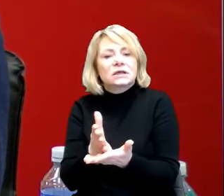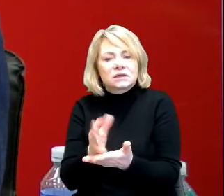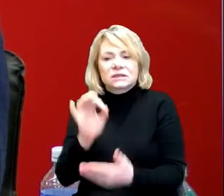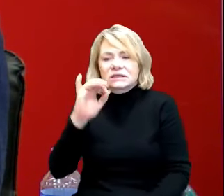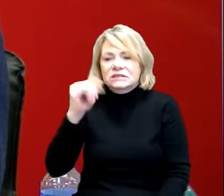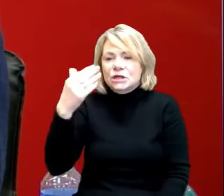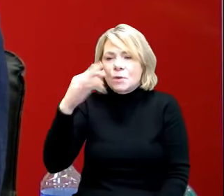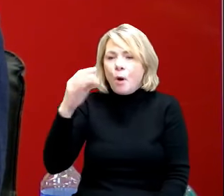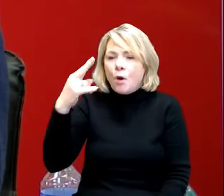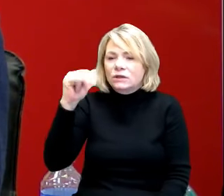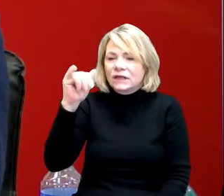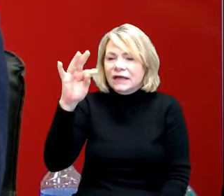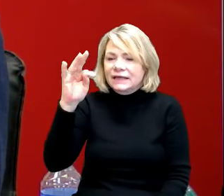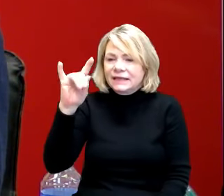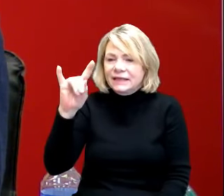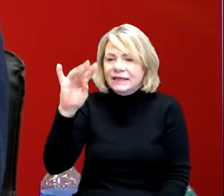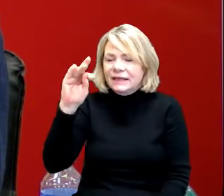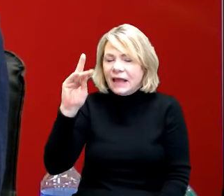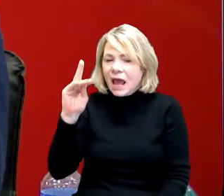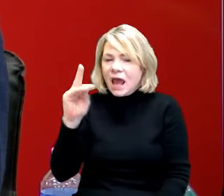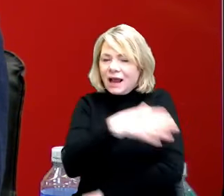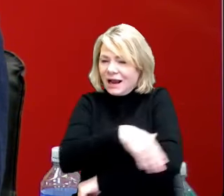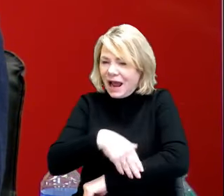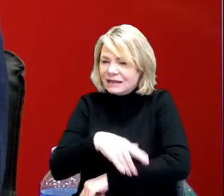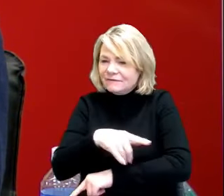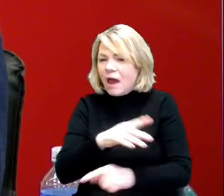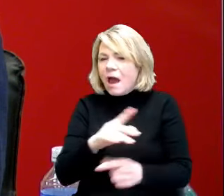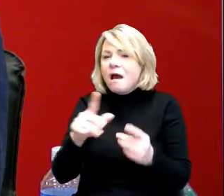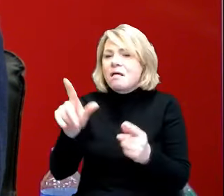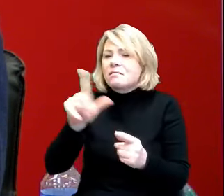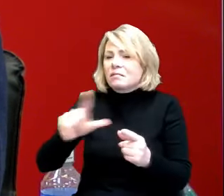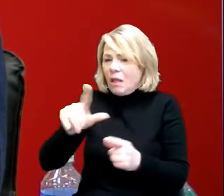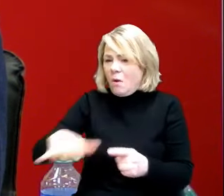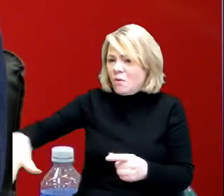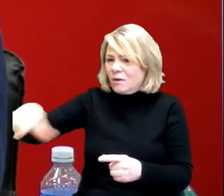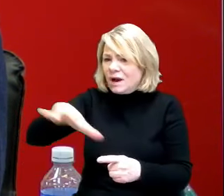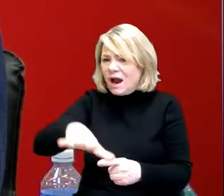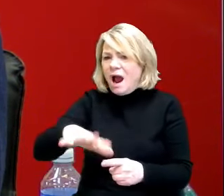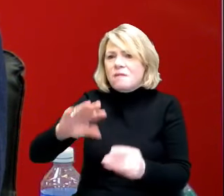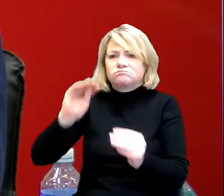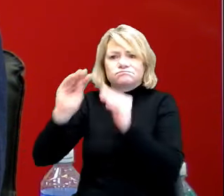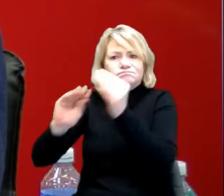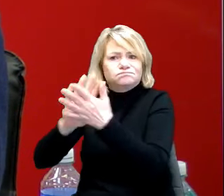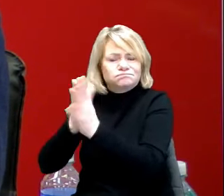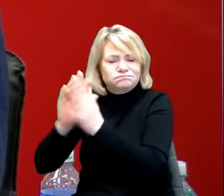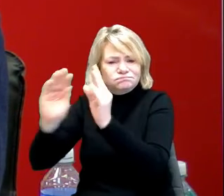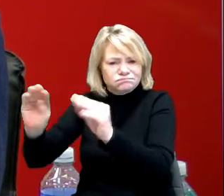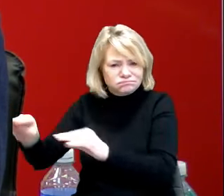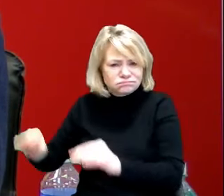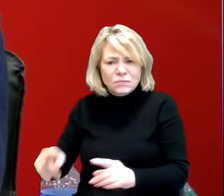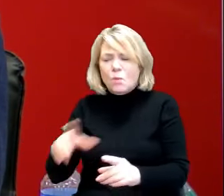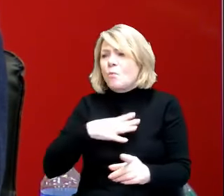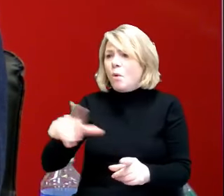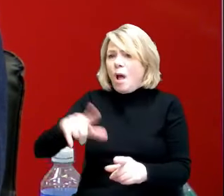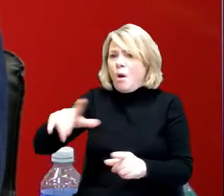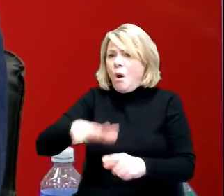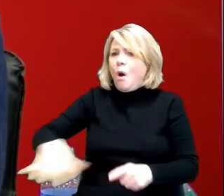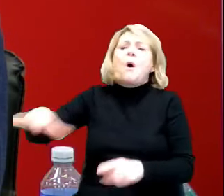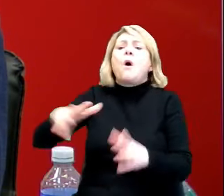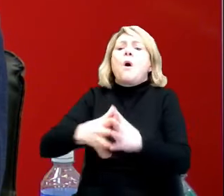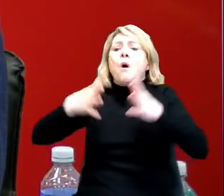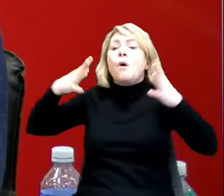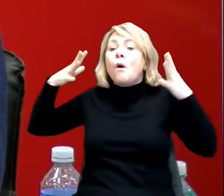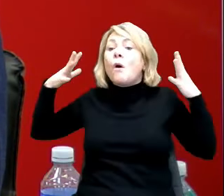gatvėje įrengus ir sutvarkius vieną iš kiemų didelis kiemas ko gero vienas ten iš tų didžiausių kiemų vis dėlto